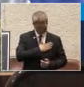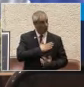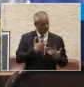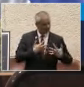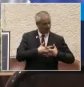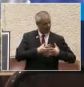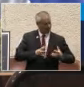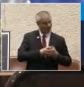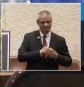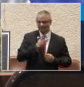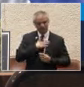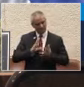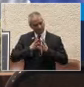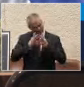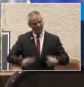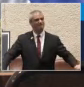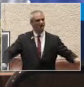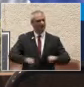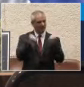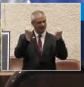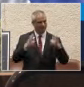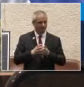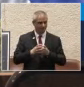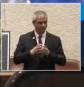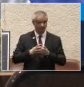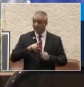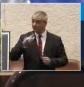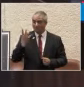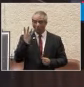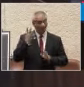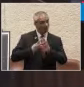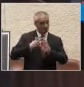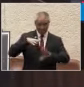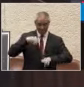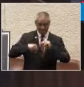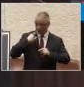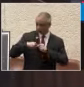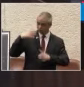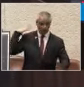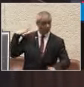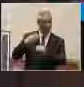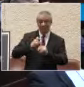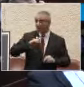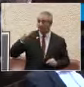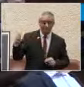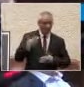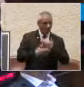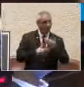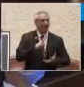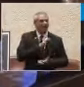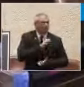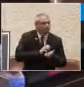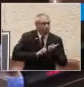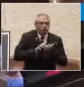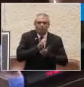אותו. בכל ארבע מערכות הבחירות של השנה החולפת, בכל המהלך המסובך של הקמת